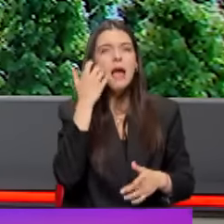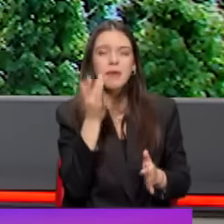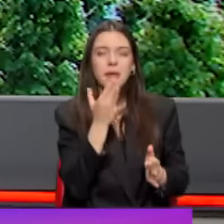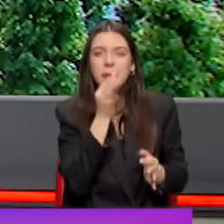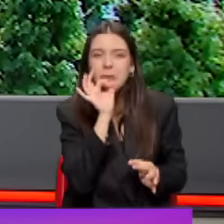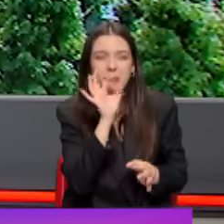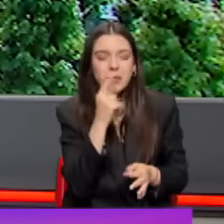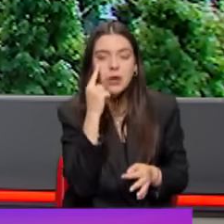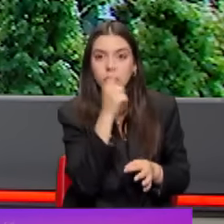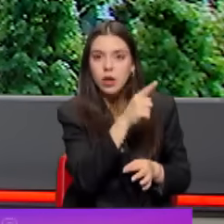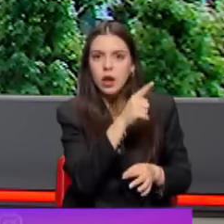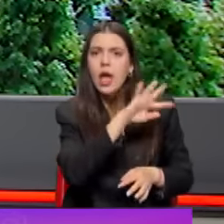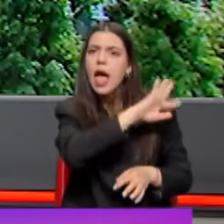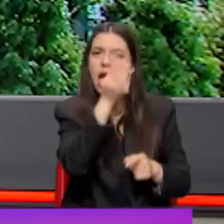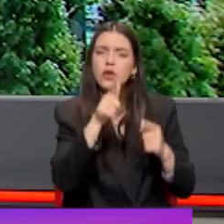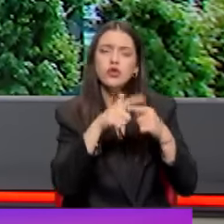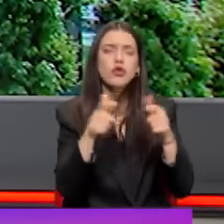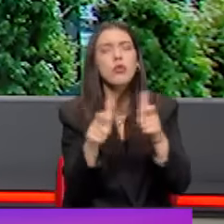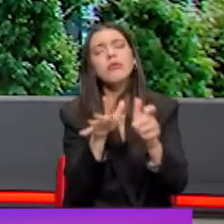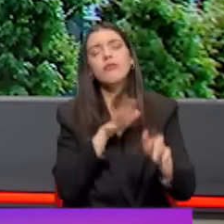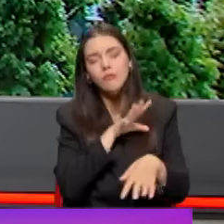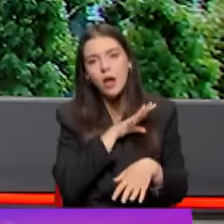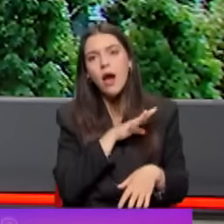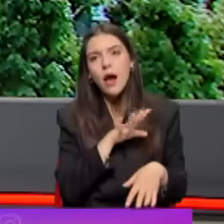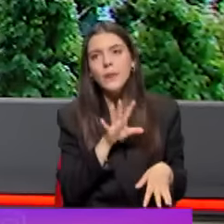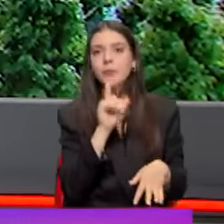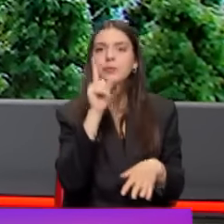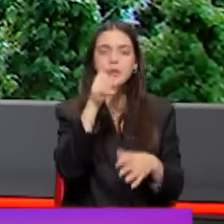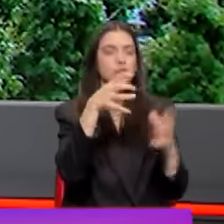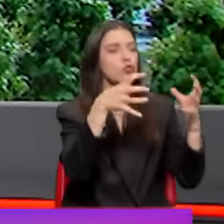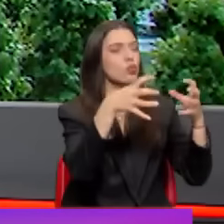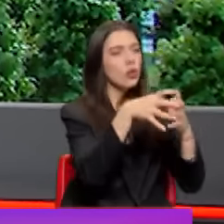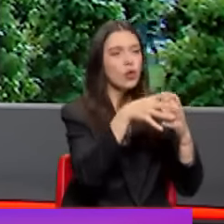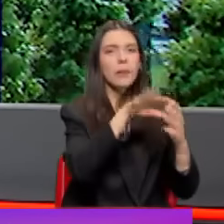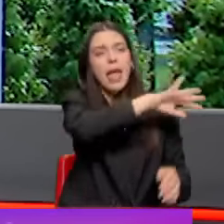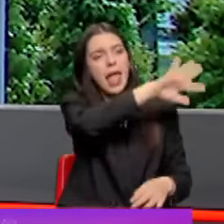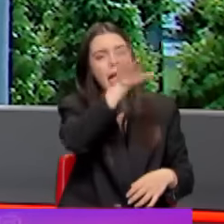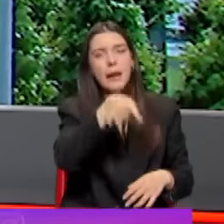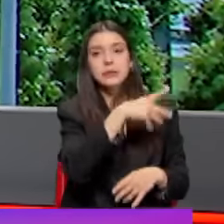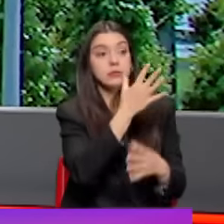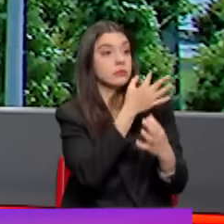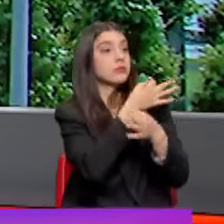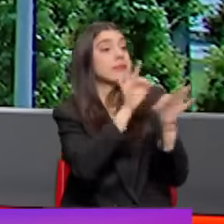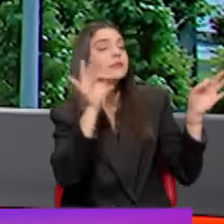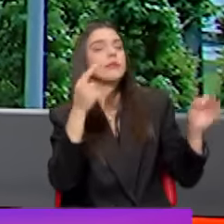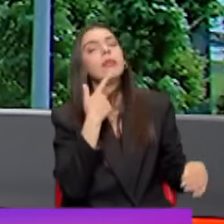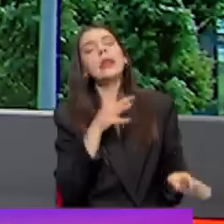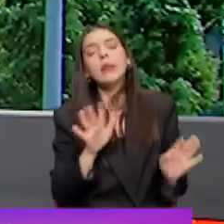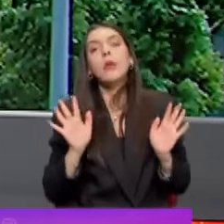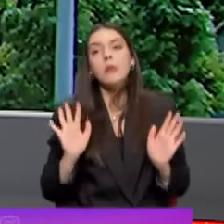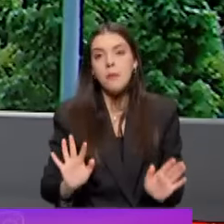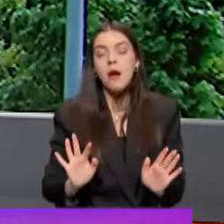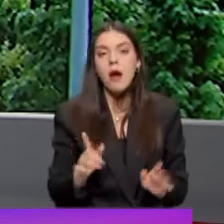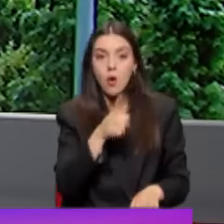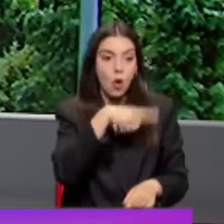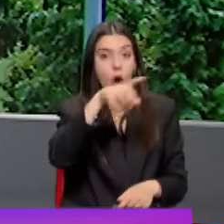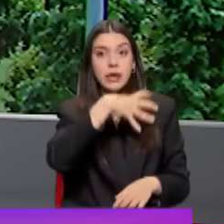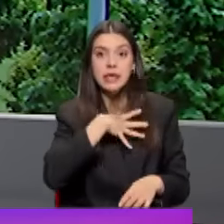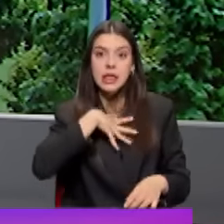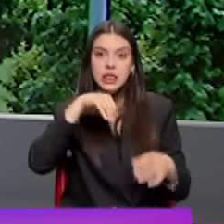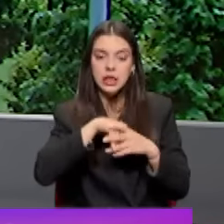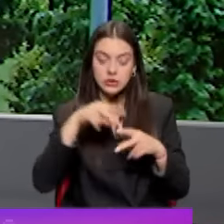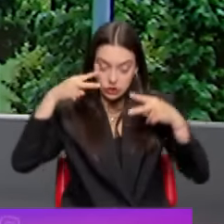Hani her meslek grubunda her toplulukta vardır illa her bir grubun tümü tamamen pu Pack olacak diye bir şey yok ama onların da bu kendi